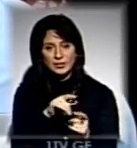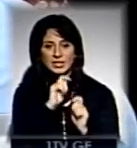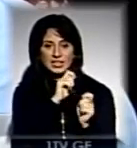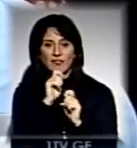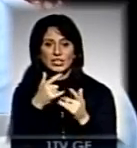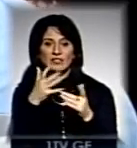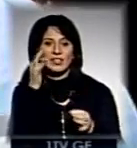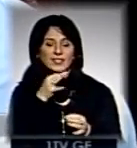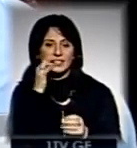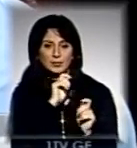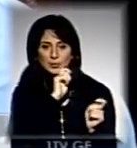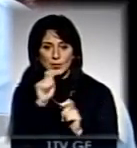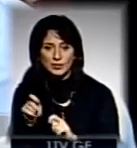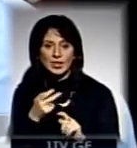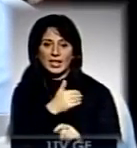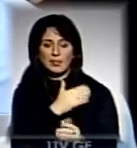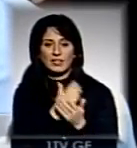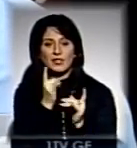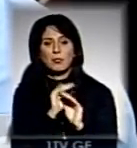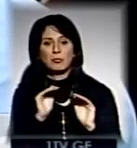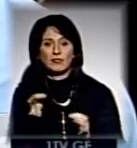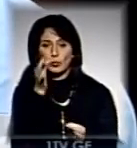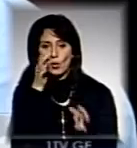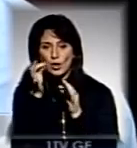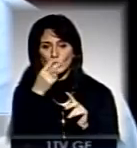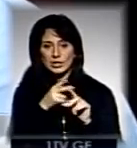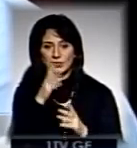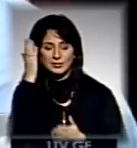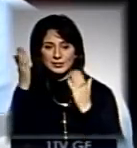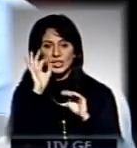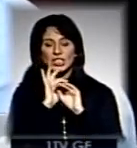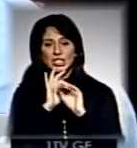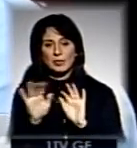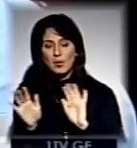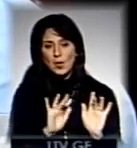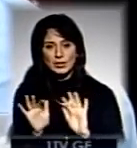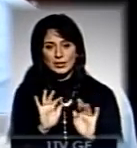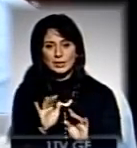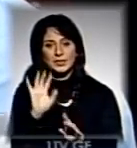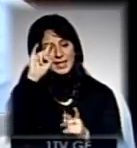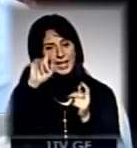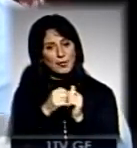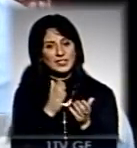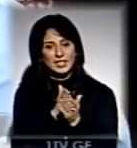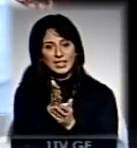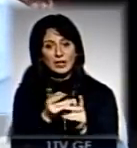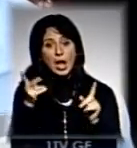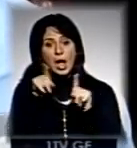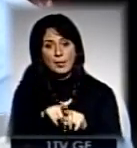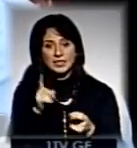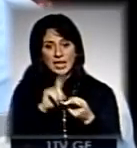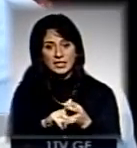გავასაჩუქრეთ სხვადასხვა ტკბილებით. იმედი გვაქვს, რომ ბავშვებს მოეწონებათ ჩვენს მიერ ჩატარებული ღონისძიება და დაამახსოვრდებათ დიდხანს. და ამასთან